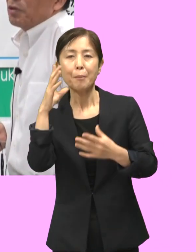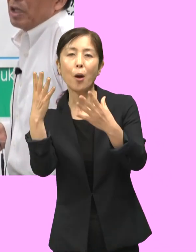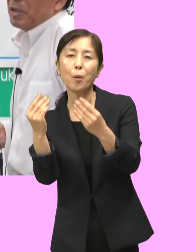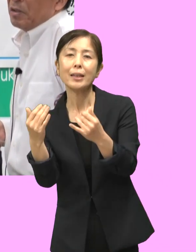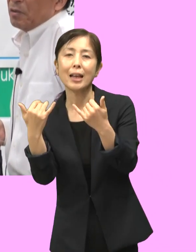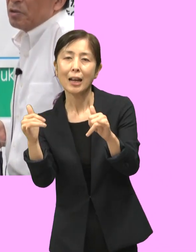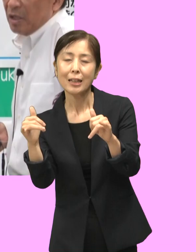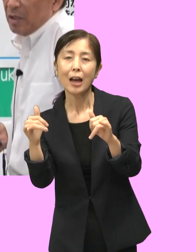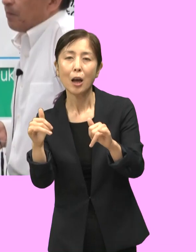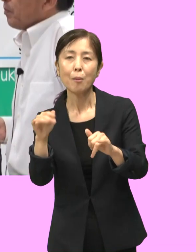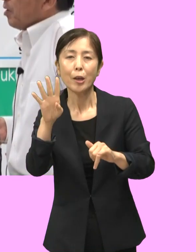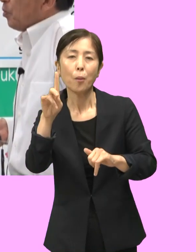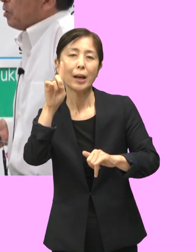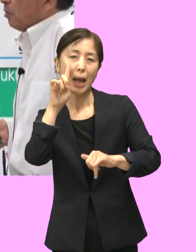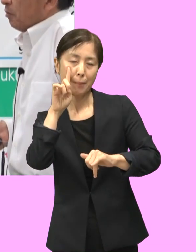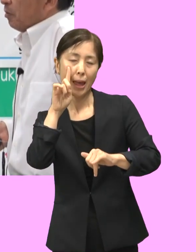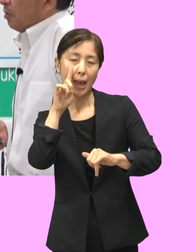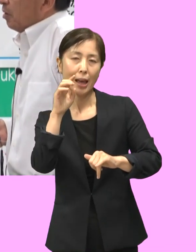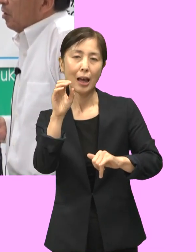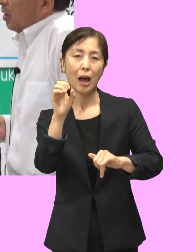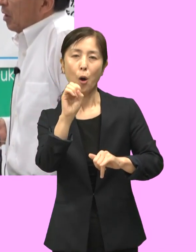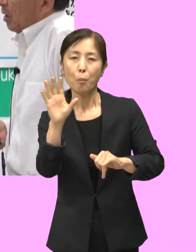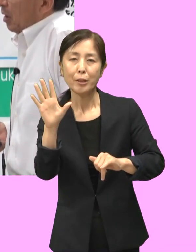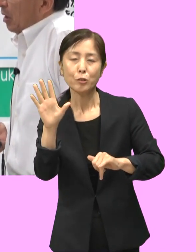方は4回目としてオミクロン、